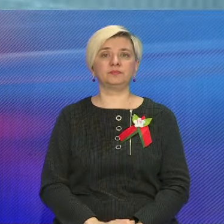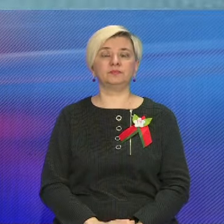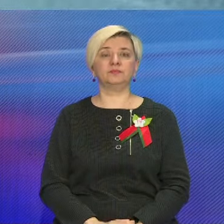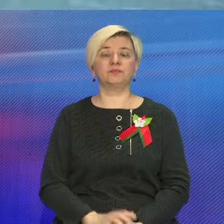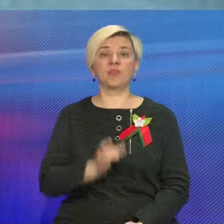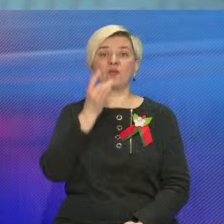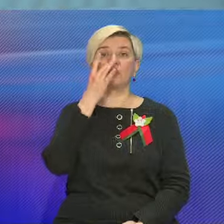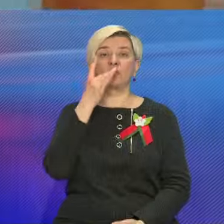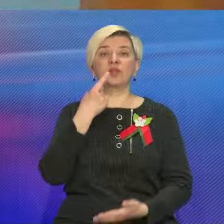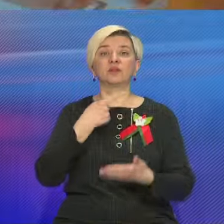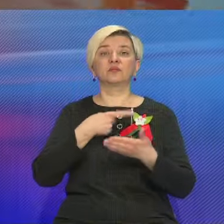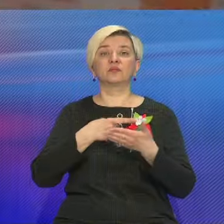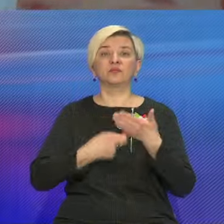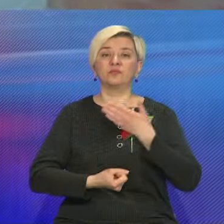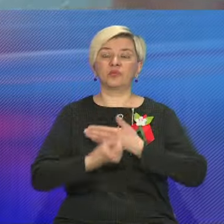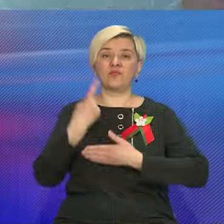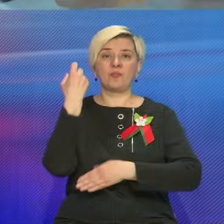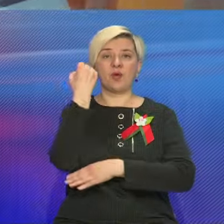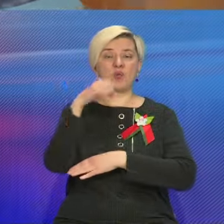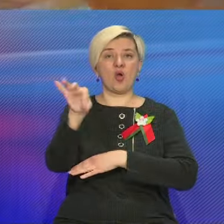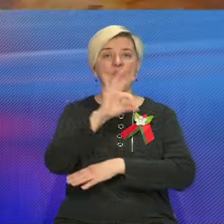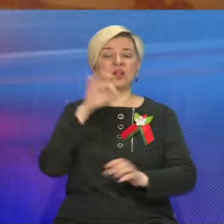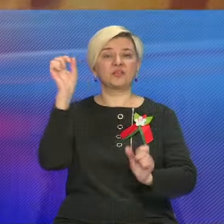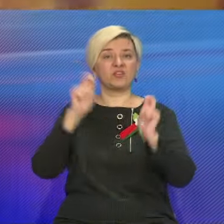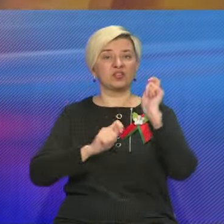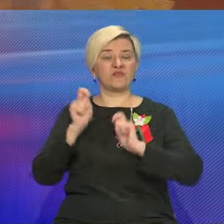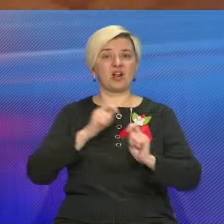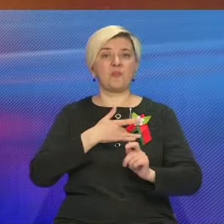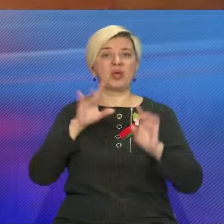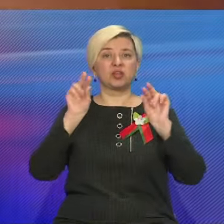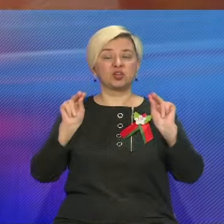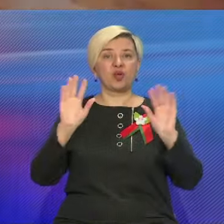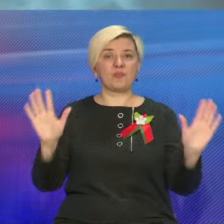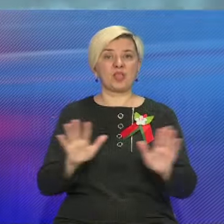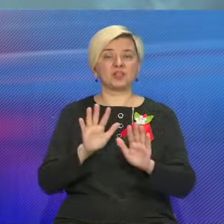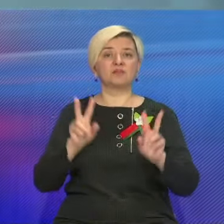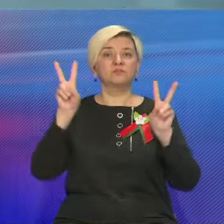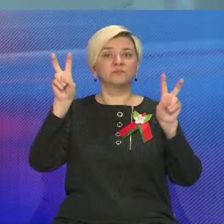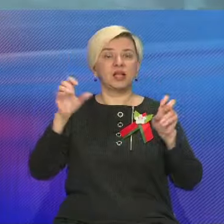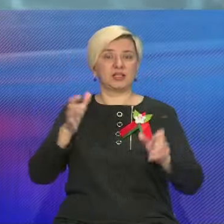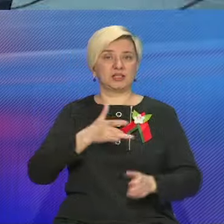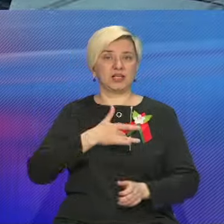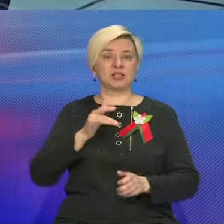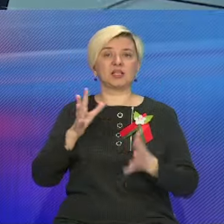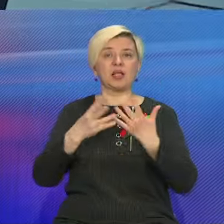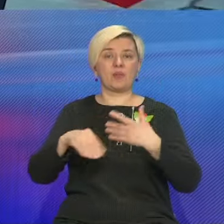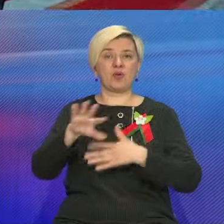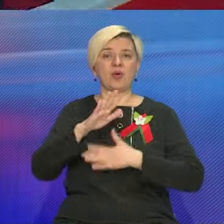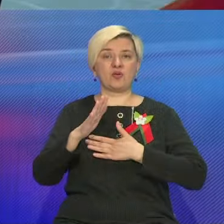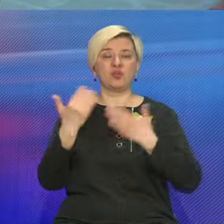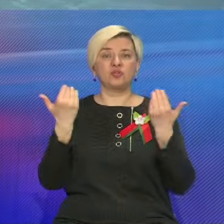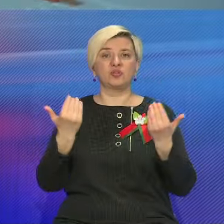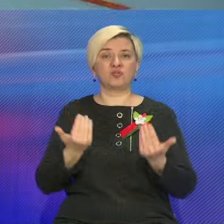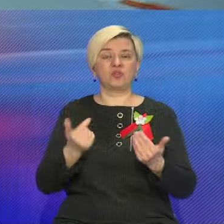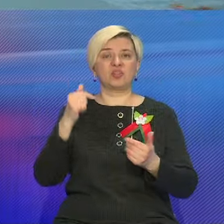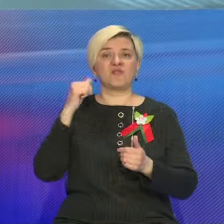У грудні вызначылі пераможцаў абласного фестывалю патрыятычнай песні «Сэрца зямлі маёй». Сёлетні фестываль, дарэчы, 14-ты па